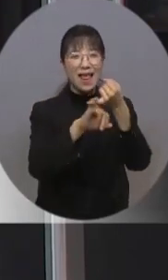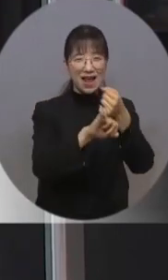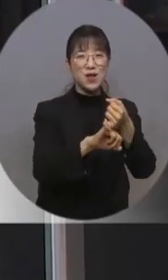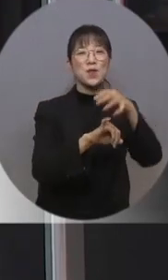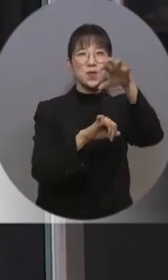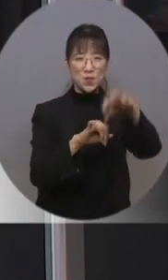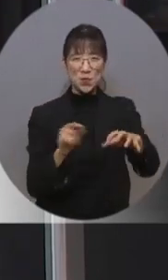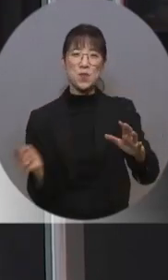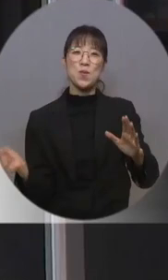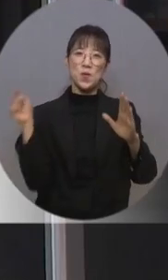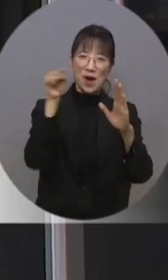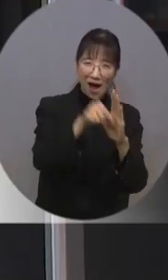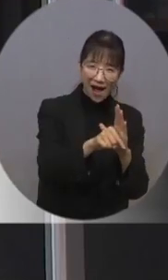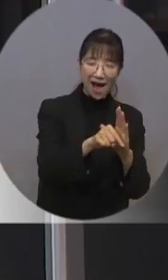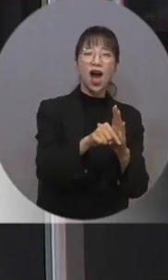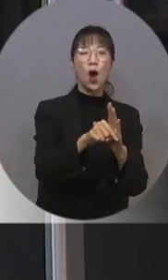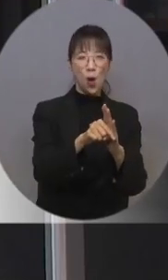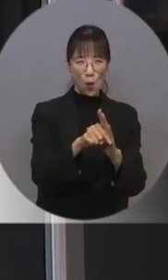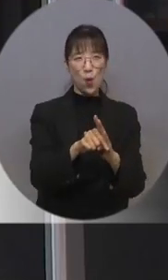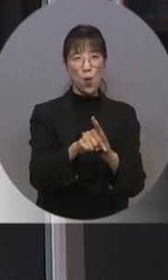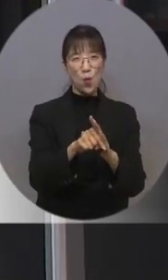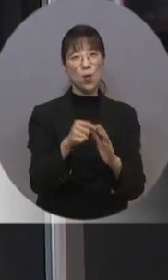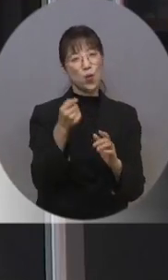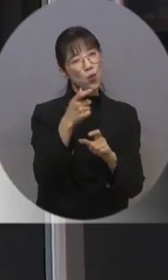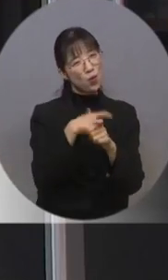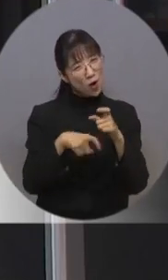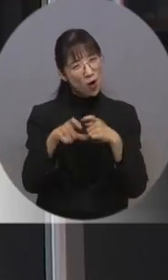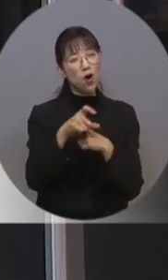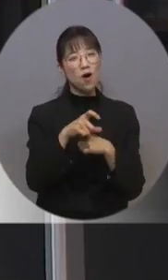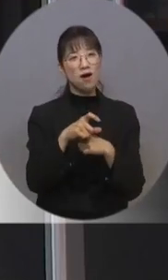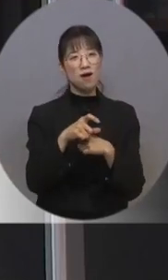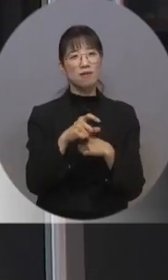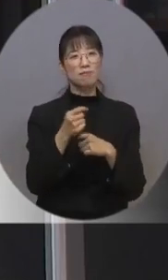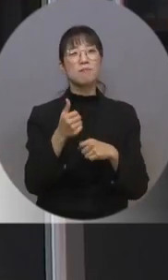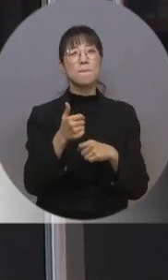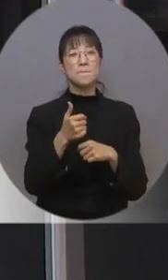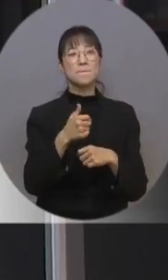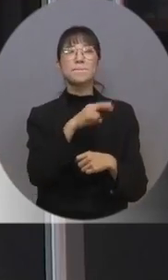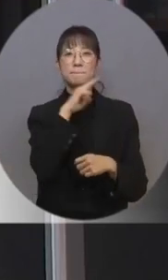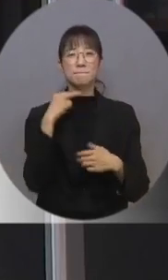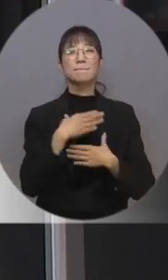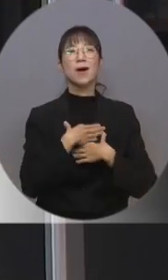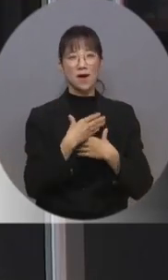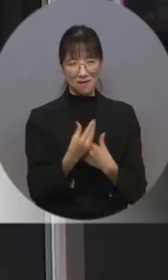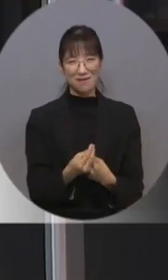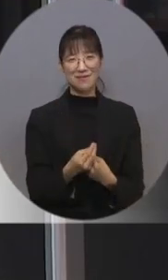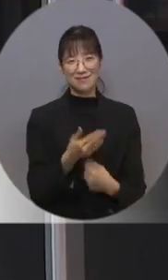거기 약속 장소로 가는 게 더